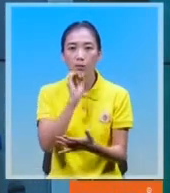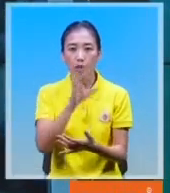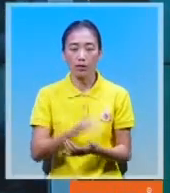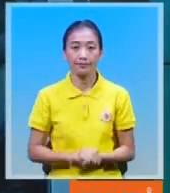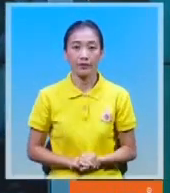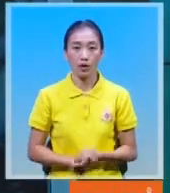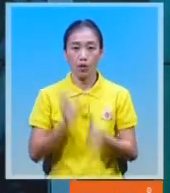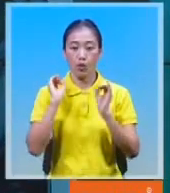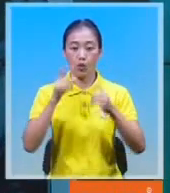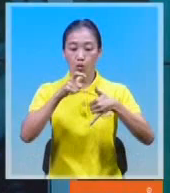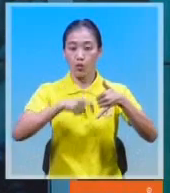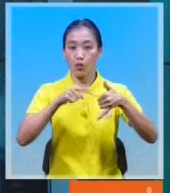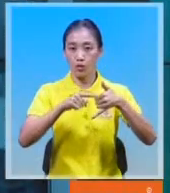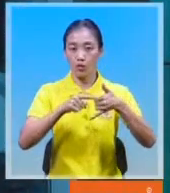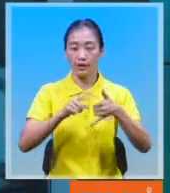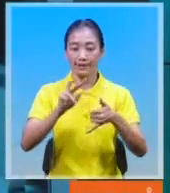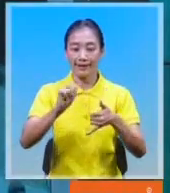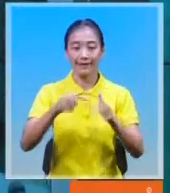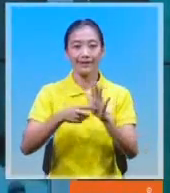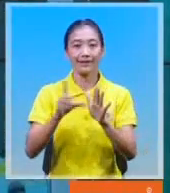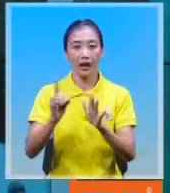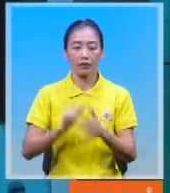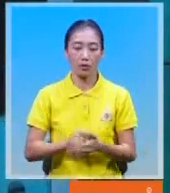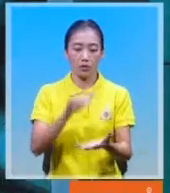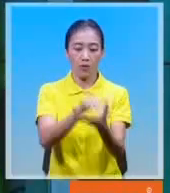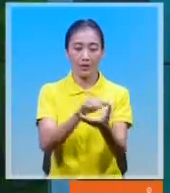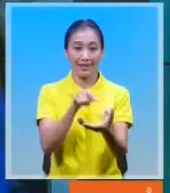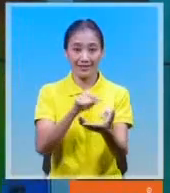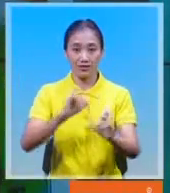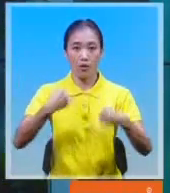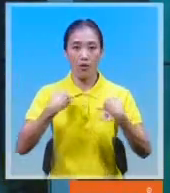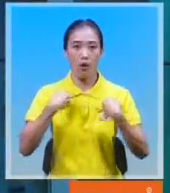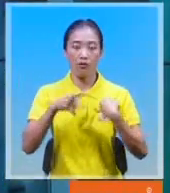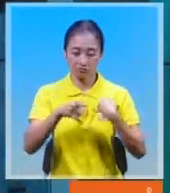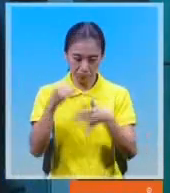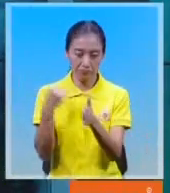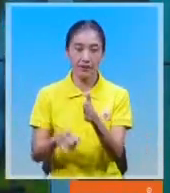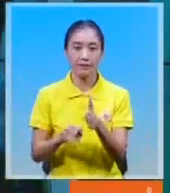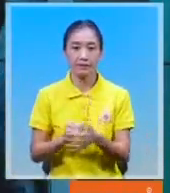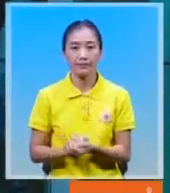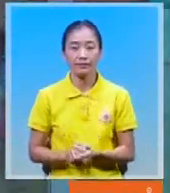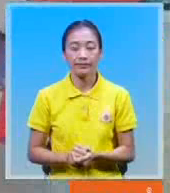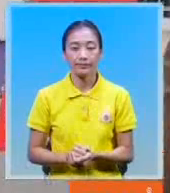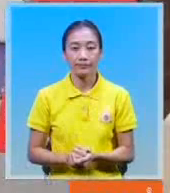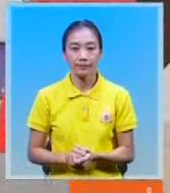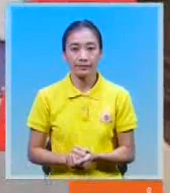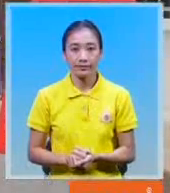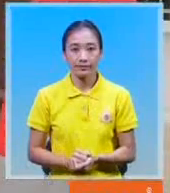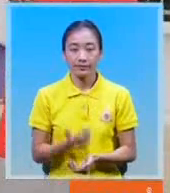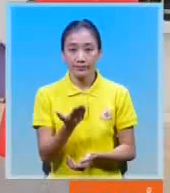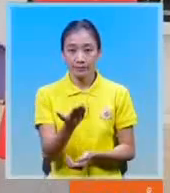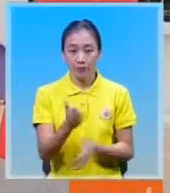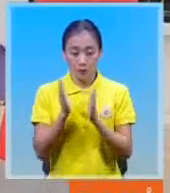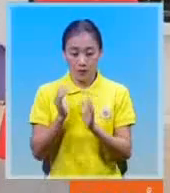องนะ เจ้าของโรงเรียนสถาบันกวดวิชาแห่งนี้ ใช่นะครับติดตามคดีนี้กันครับคุณผู้ชมครับจากกรณีที่พนักงานสอบสว